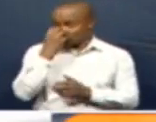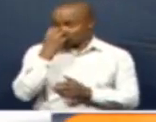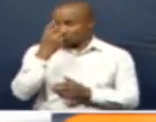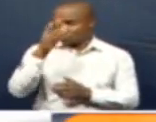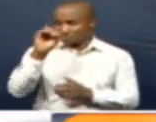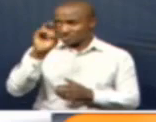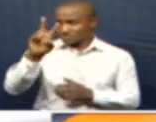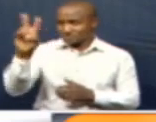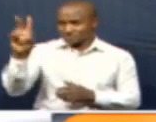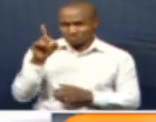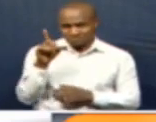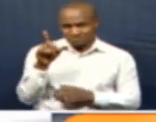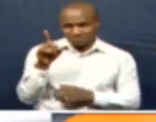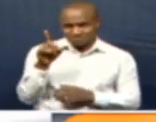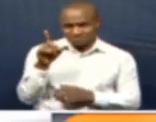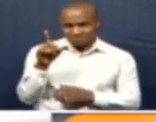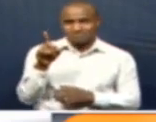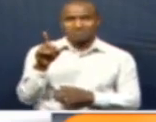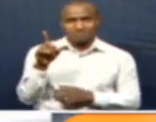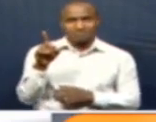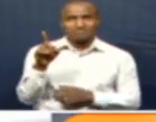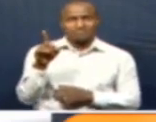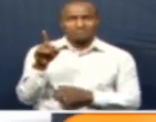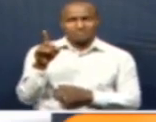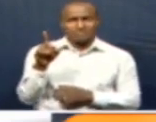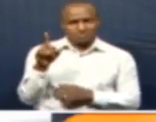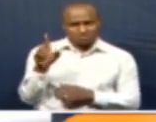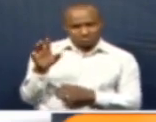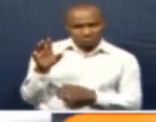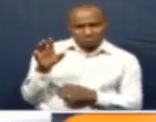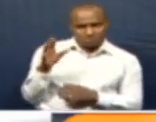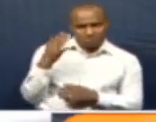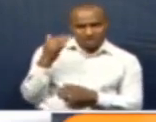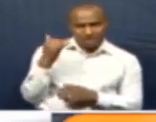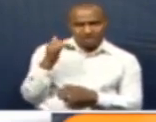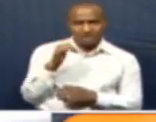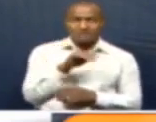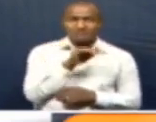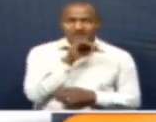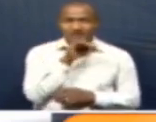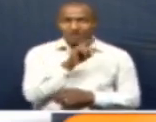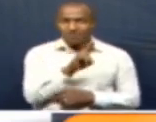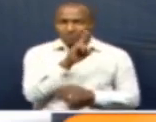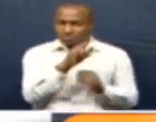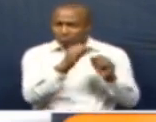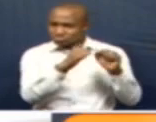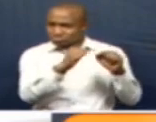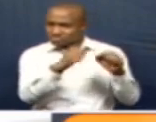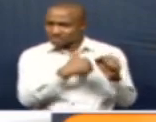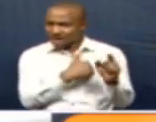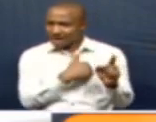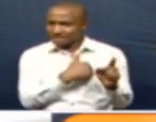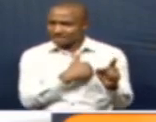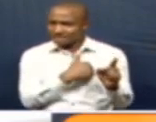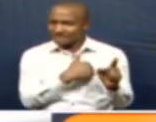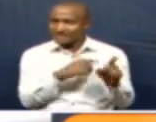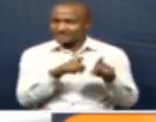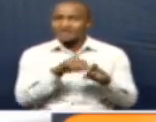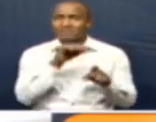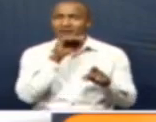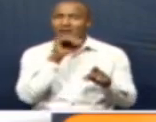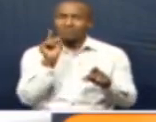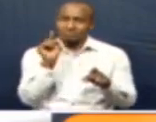2022 ikiwekwa kwenye mizani na usuhuba unaonekana kati ya rais na kinara wa NASA Raila Odinga, pamoja na hatua ya Raila